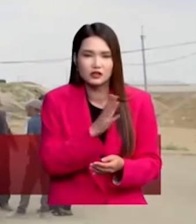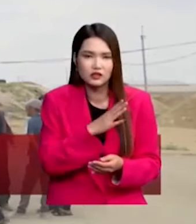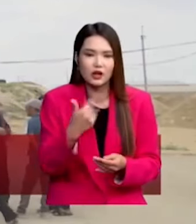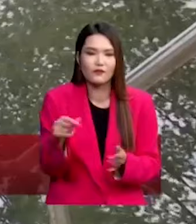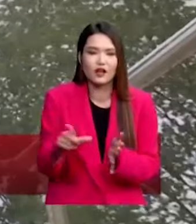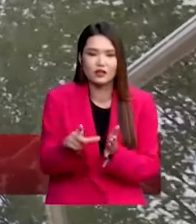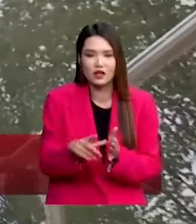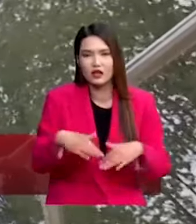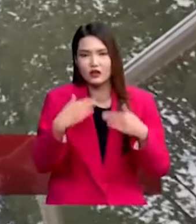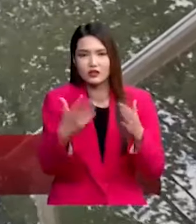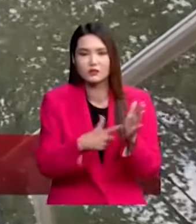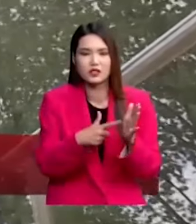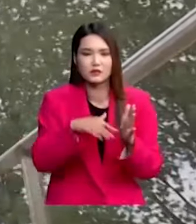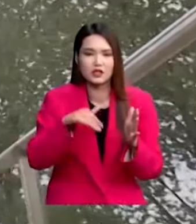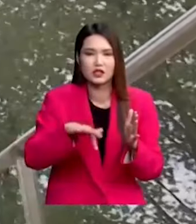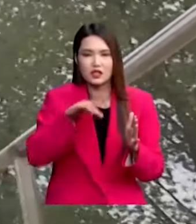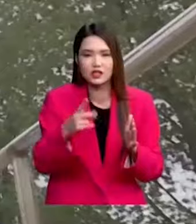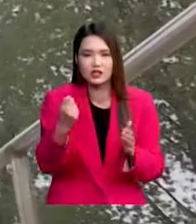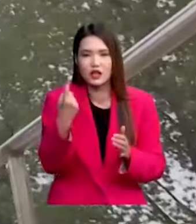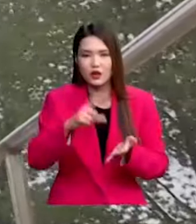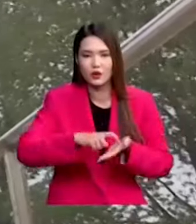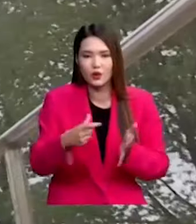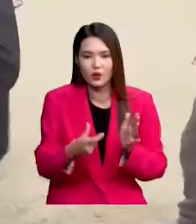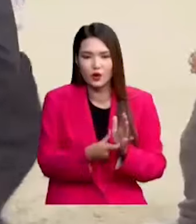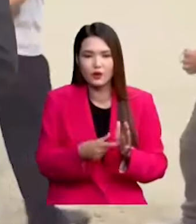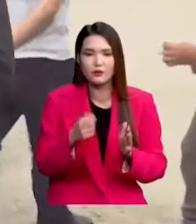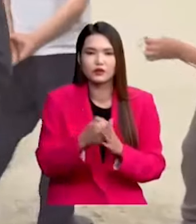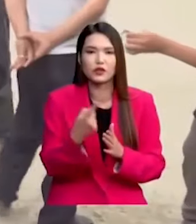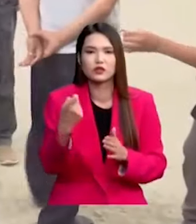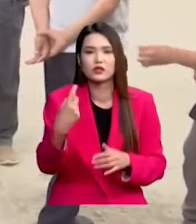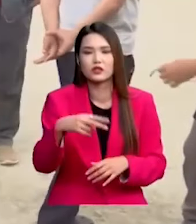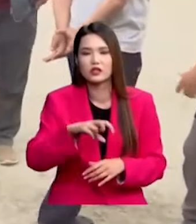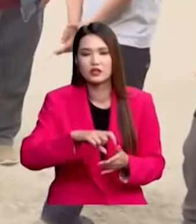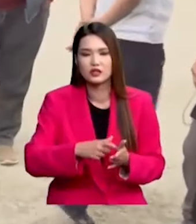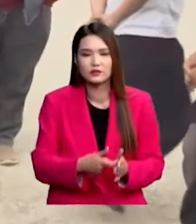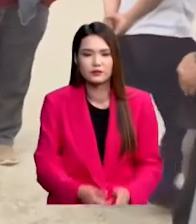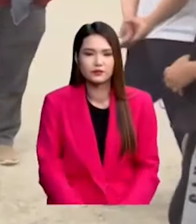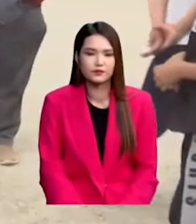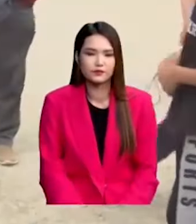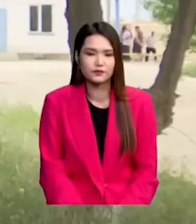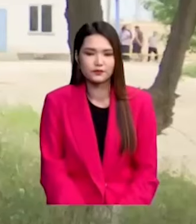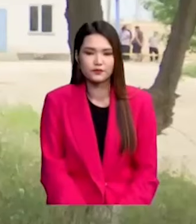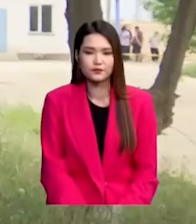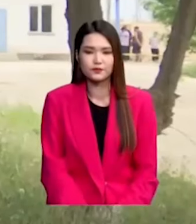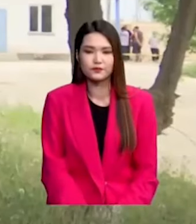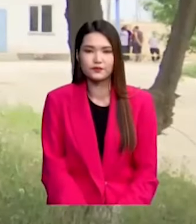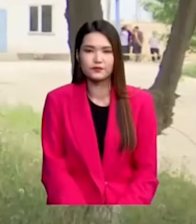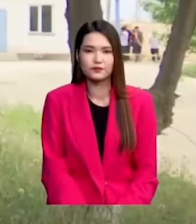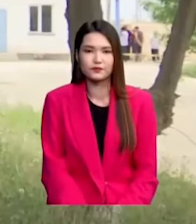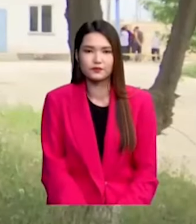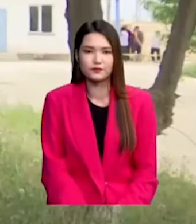воду поднялся с 70 тенге за кубометр до 120 тенге. Жанна Армасугутова, Мухаммед Жаткам, Атамикен Бизнес.